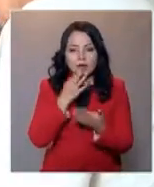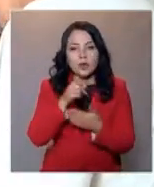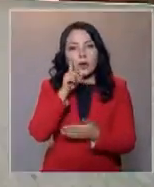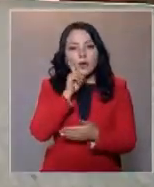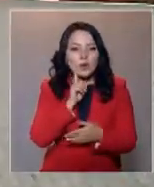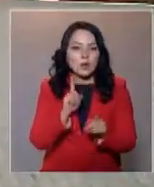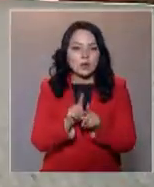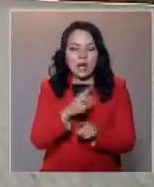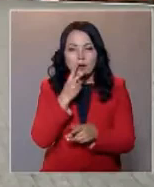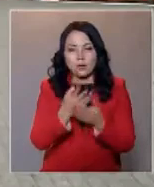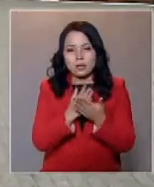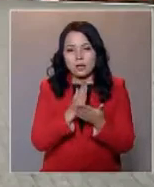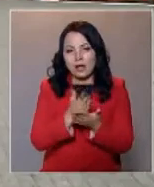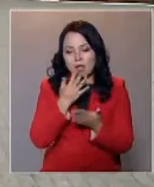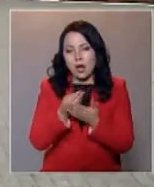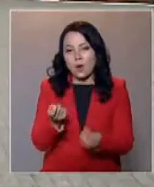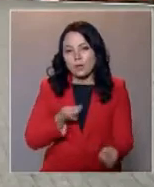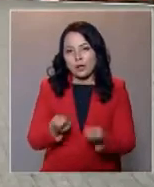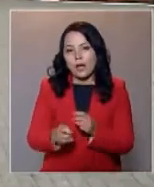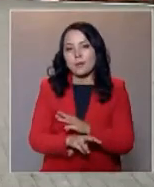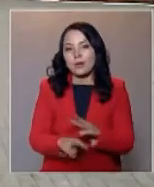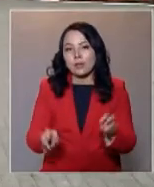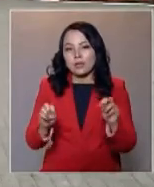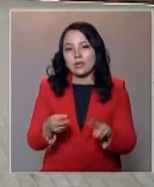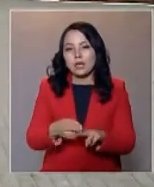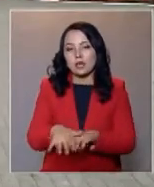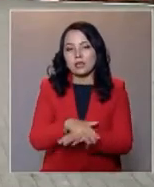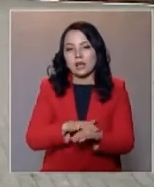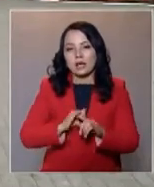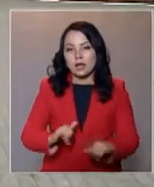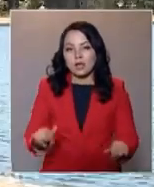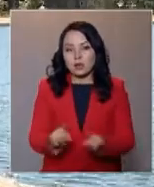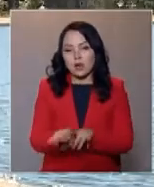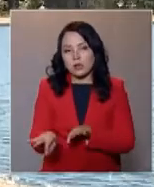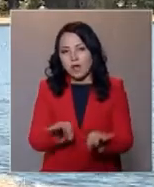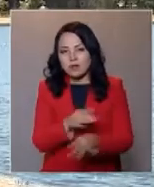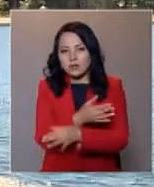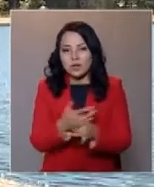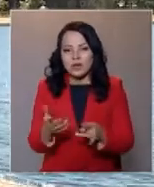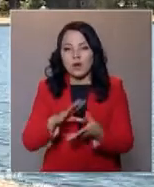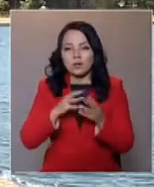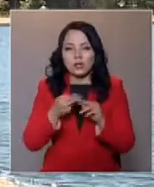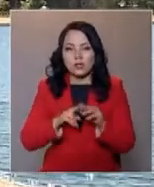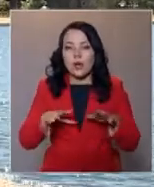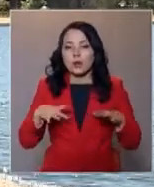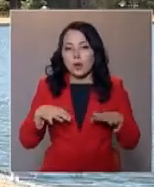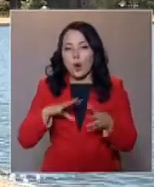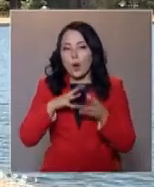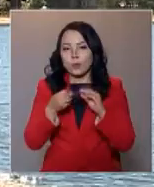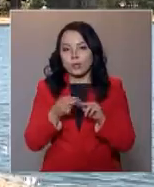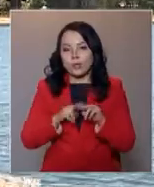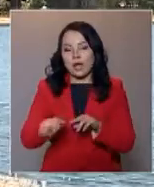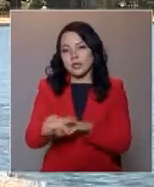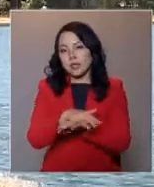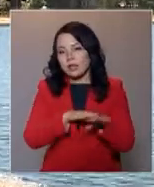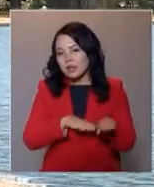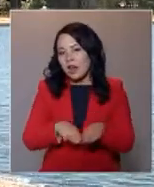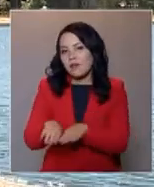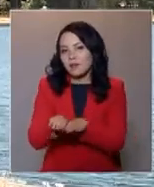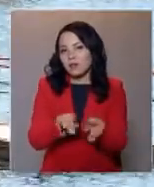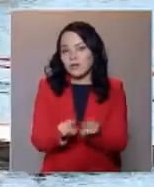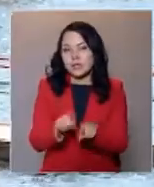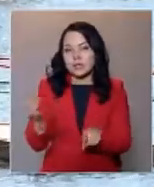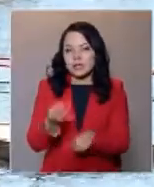удобство и дороги. В управлении предпринимательства говорят, развитие инфраструктуры туризма – дело общее, к которому имеют равное отношение